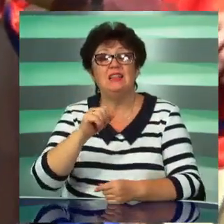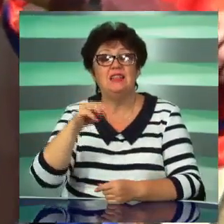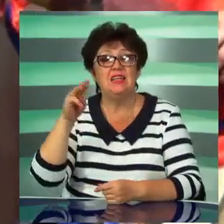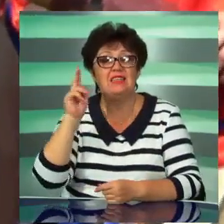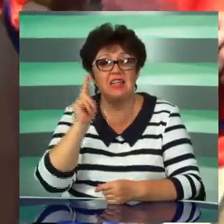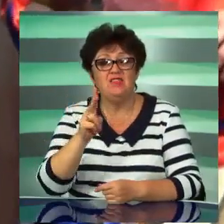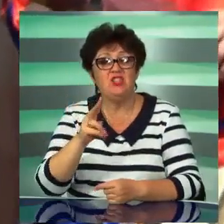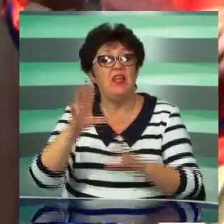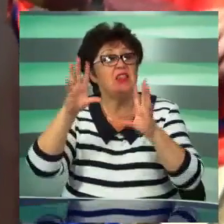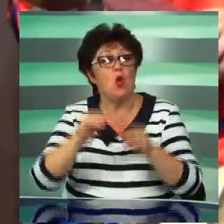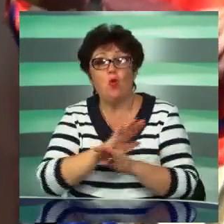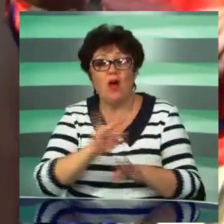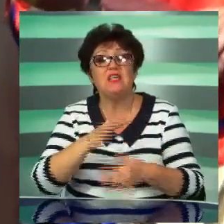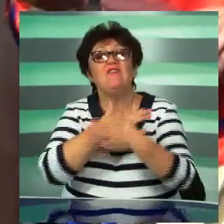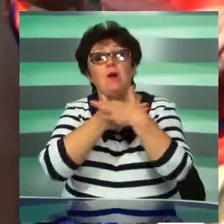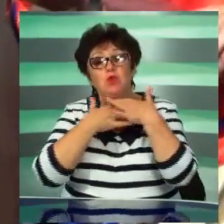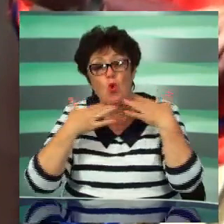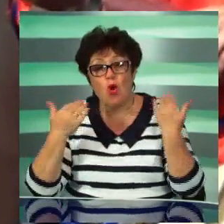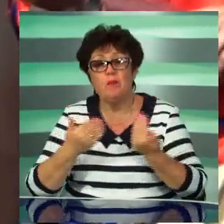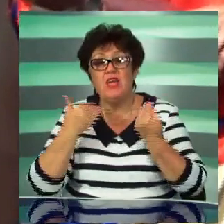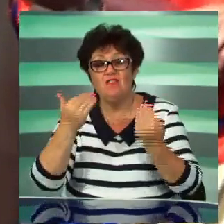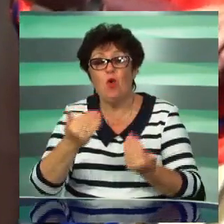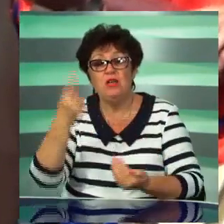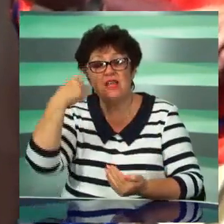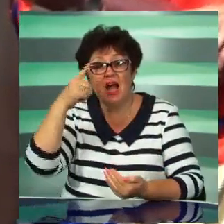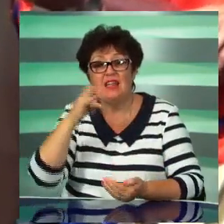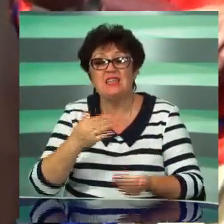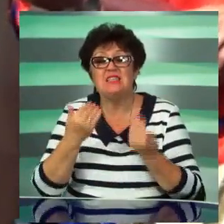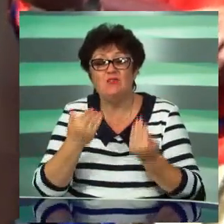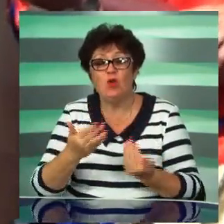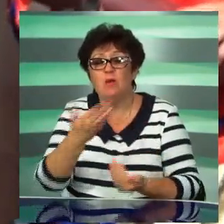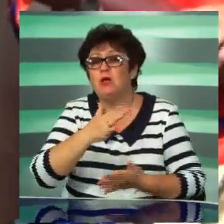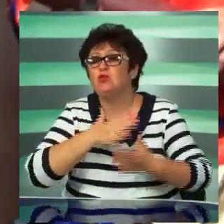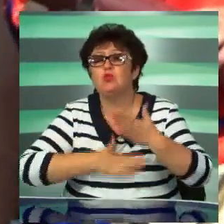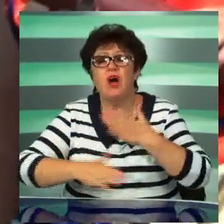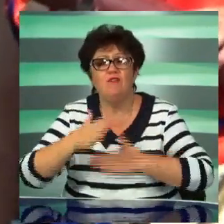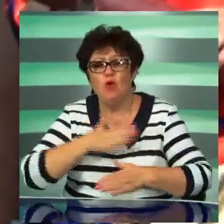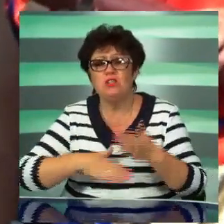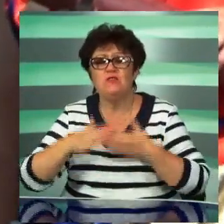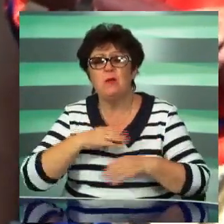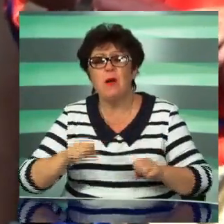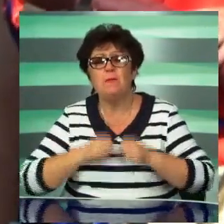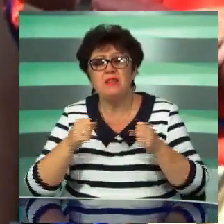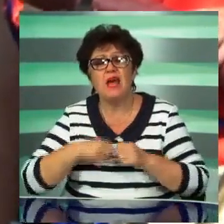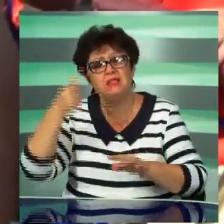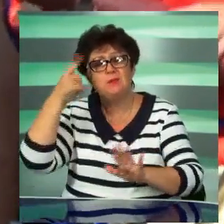угас. И во многом его загадки сегодня мы с удовольствием пытаемся